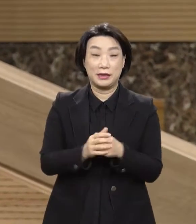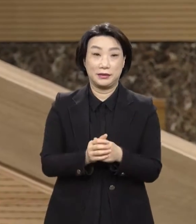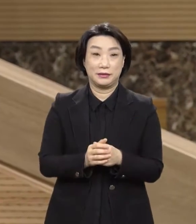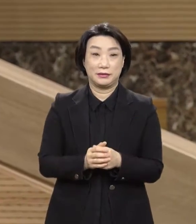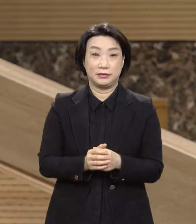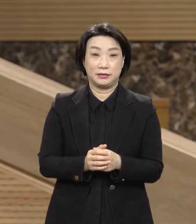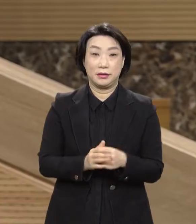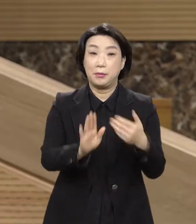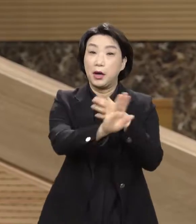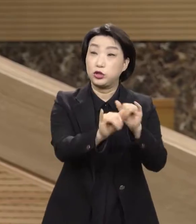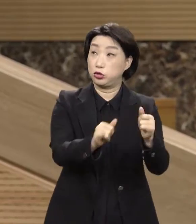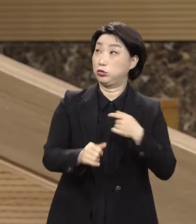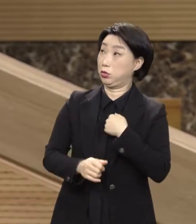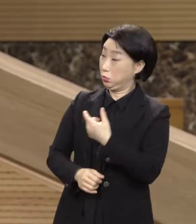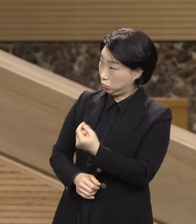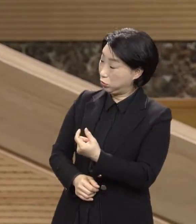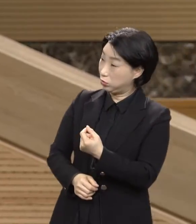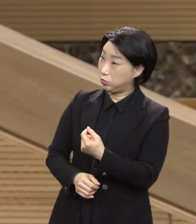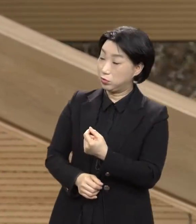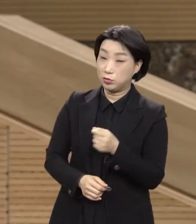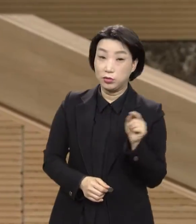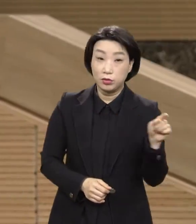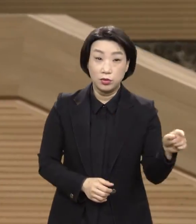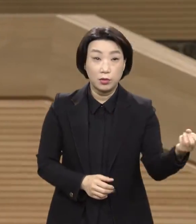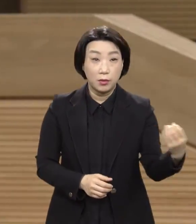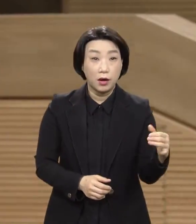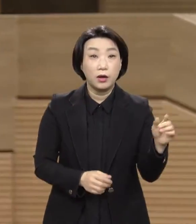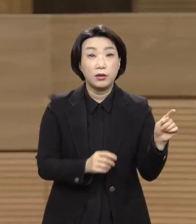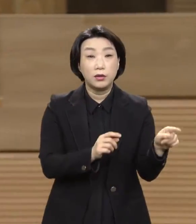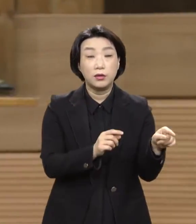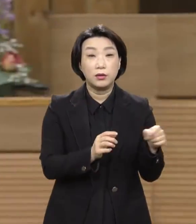바리새인들이 살았습니다 하니까